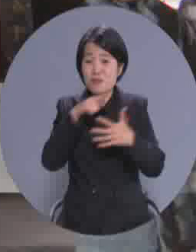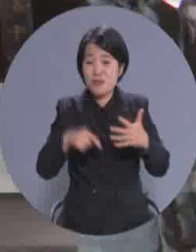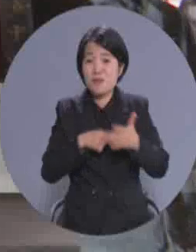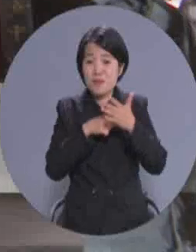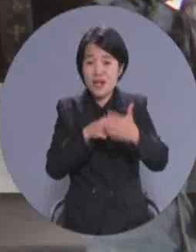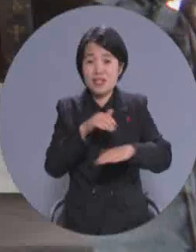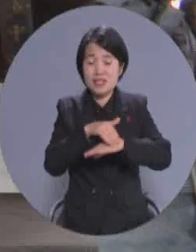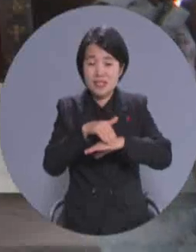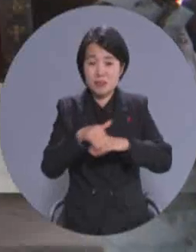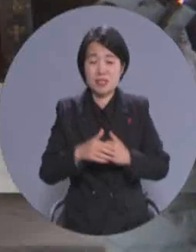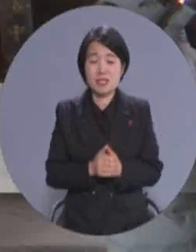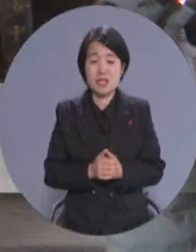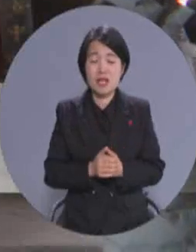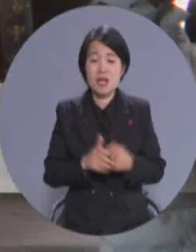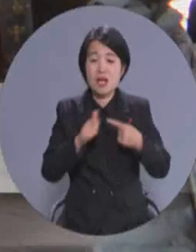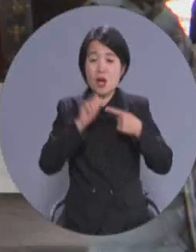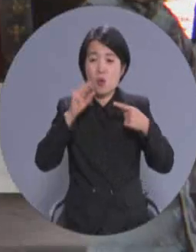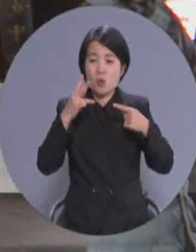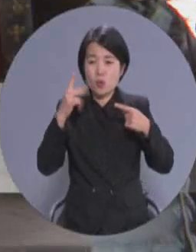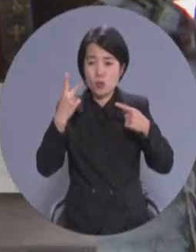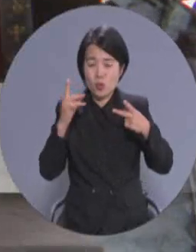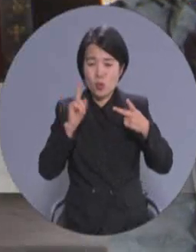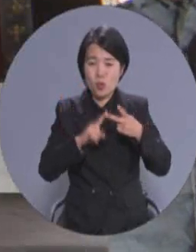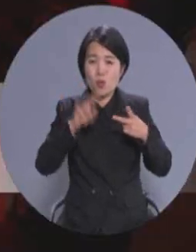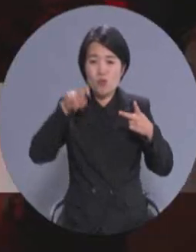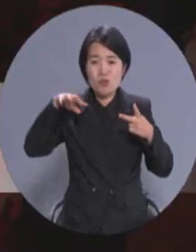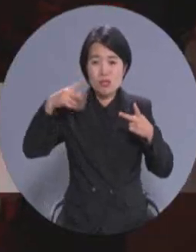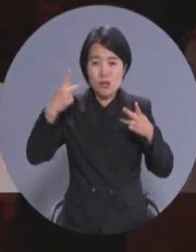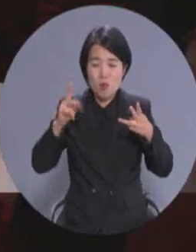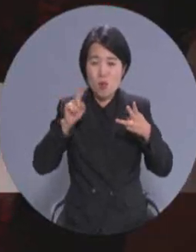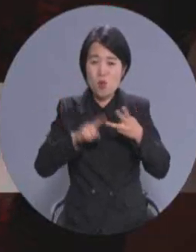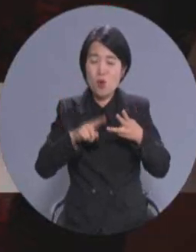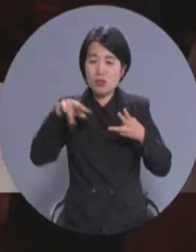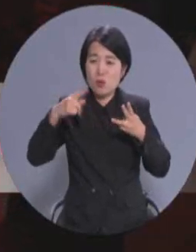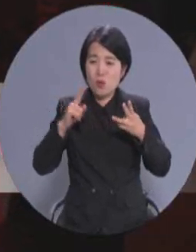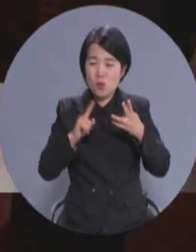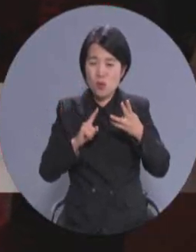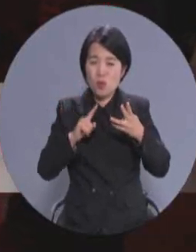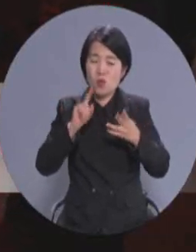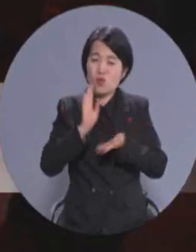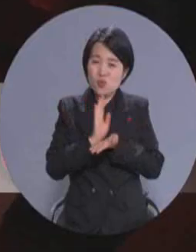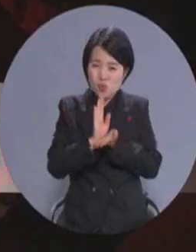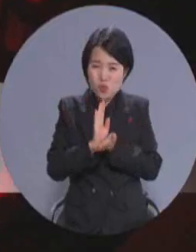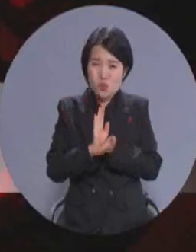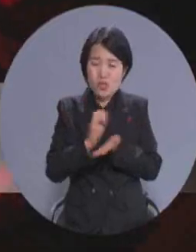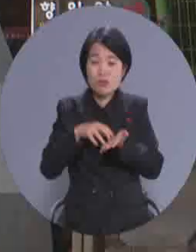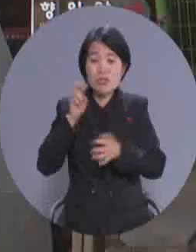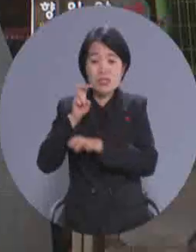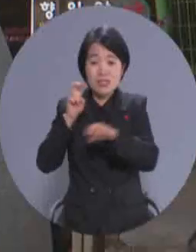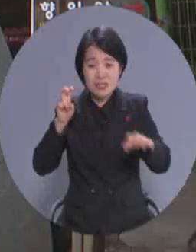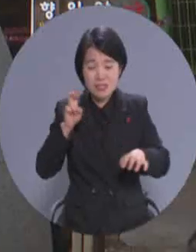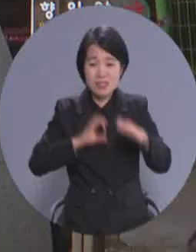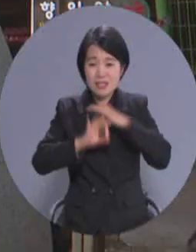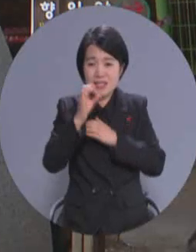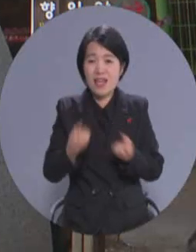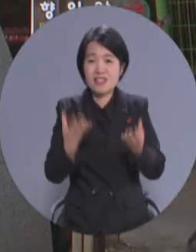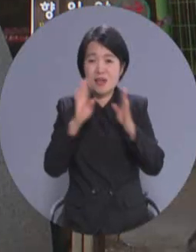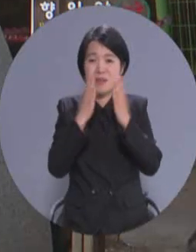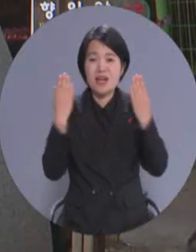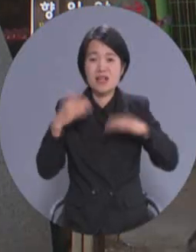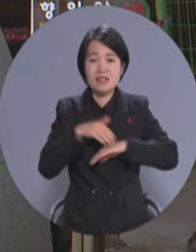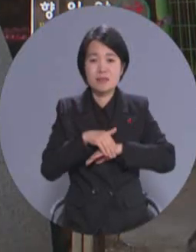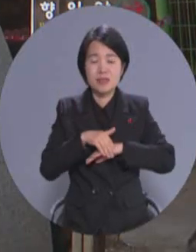예정입니다 또 오동도와 무슬목 소호 요트 경기장 등 20여 곳에서도 새 소망을 기원하는 출제가